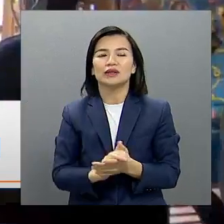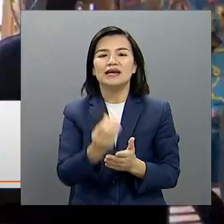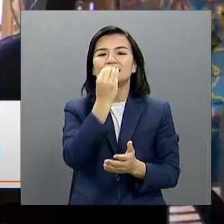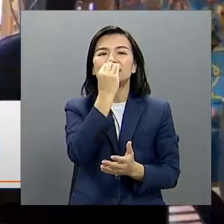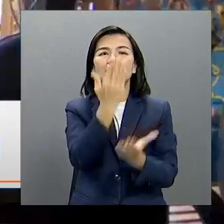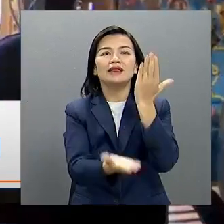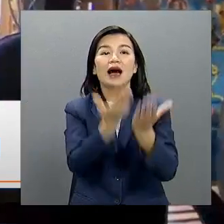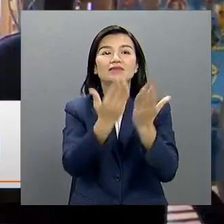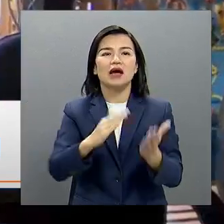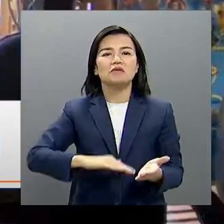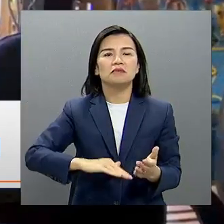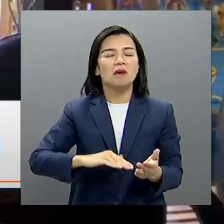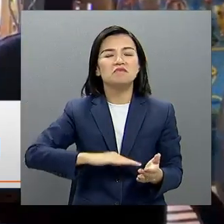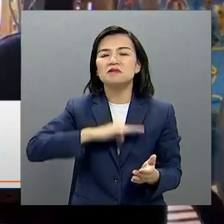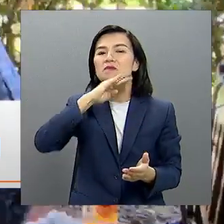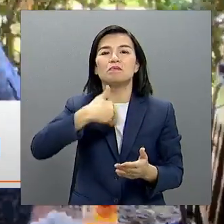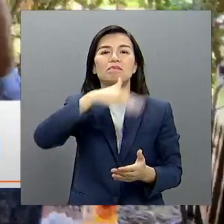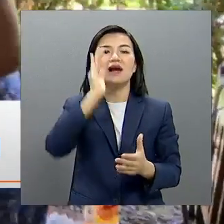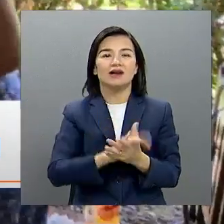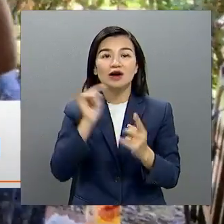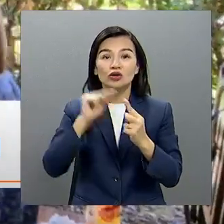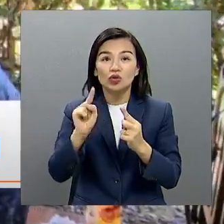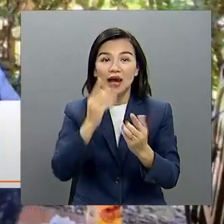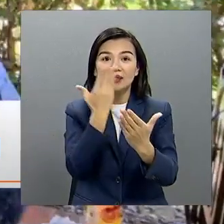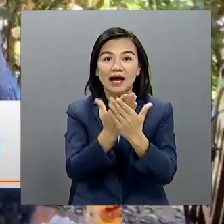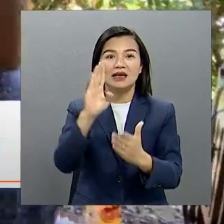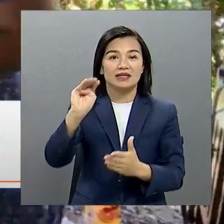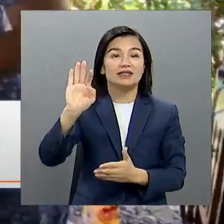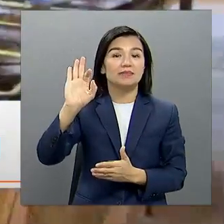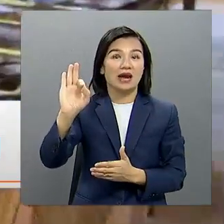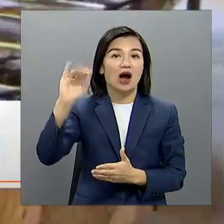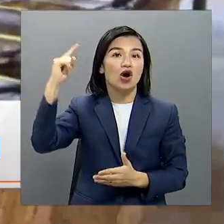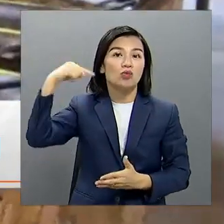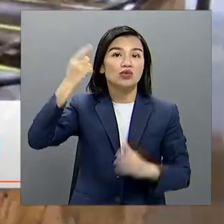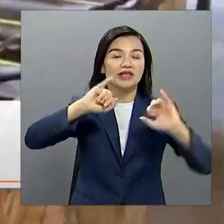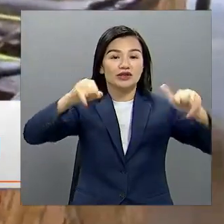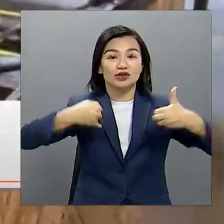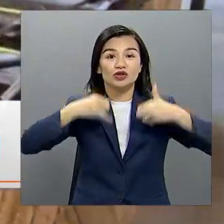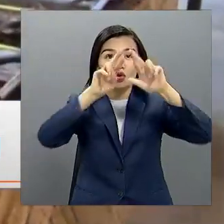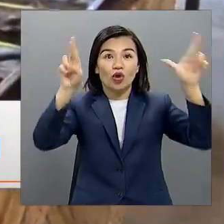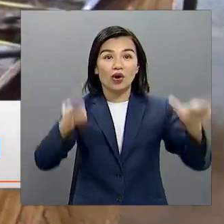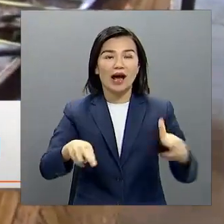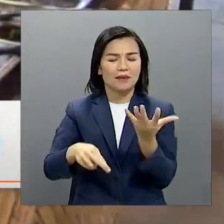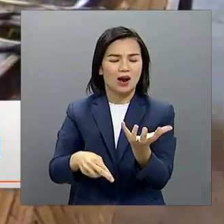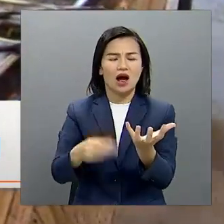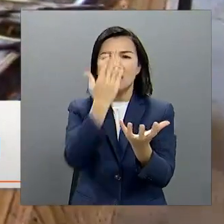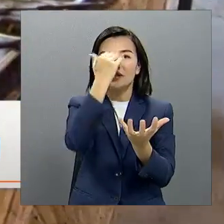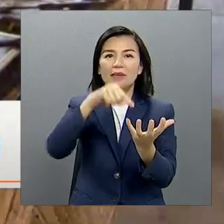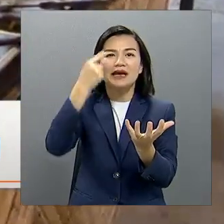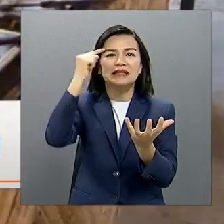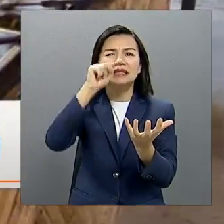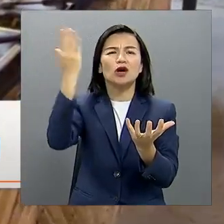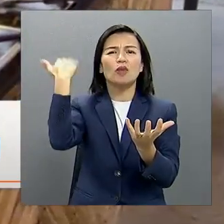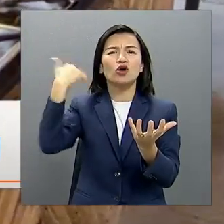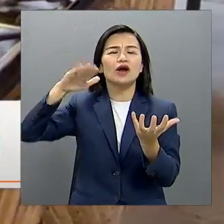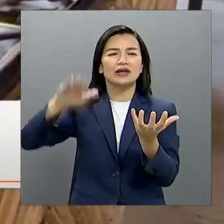บาทที่คุณเหมือนฝันโชตนานนท์เจ้าของร้านก็เล่าว่าที่ใช้ถาดหลุมเพราะว่านึกถึงสมัยตอนเป็นนักเรียนเวลากิน